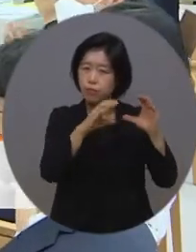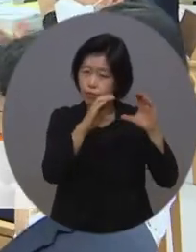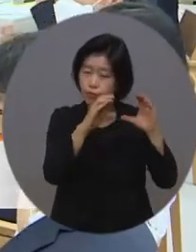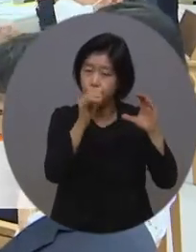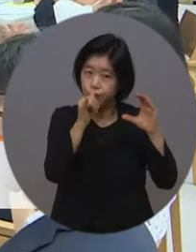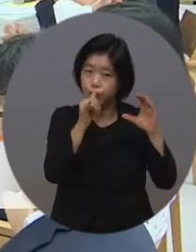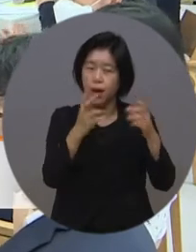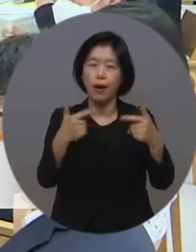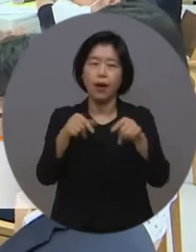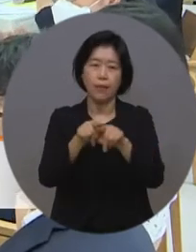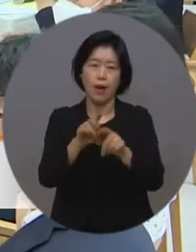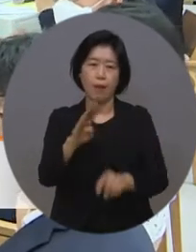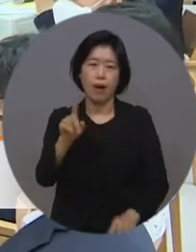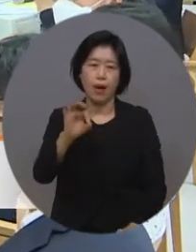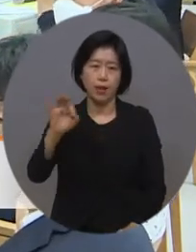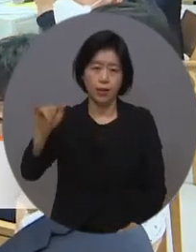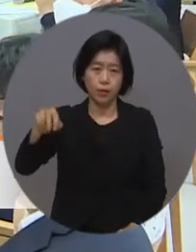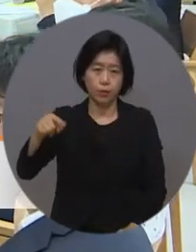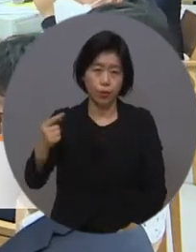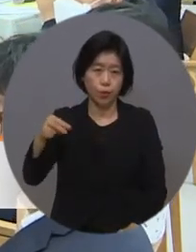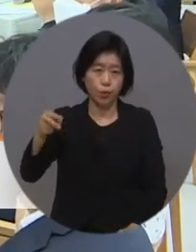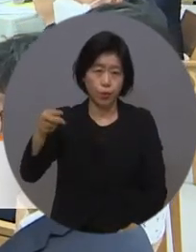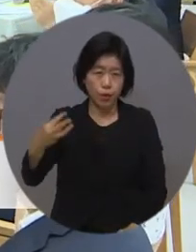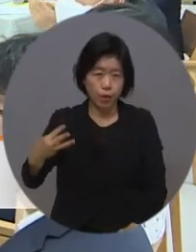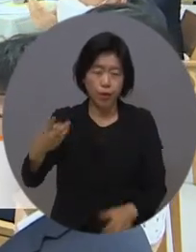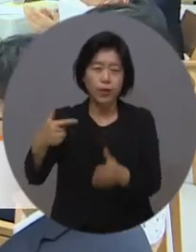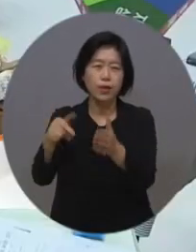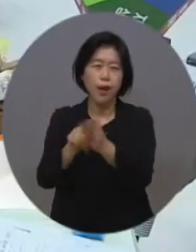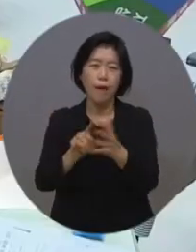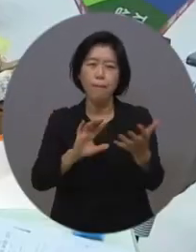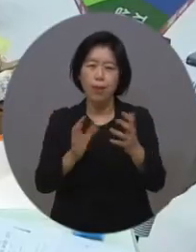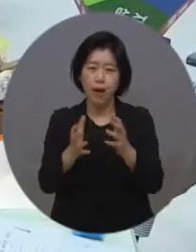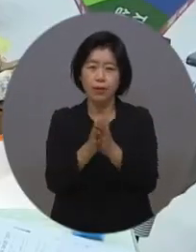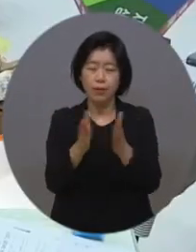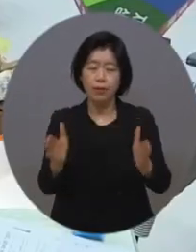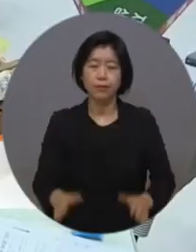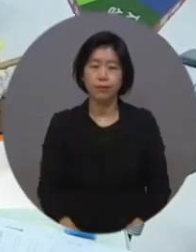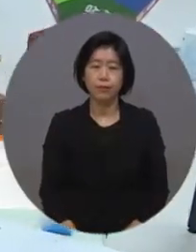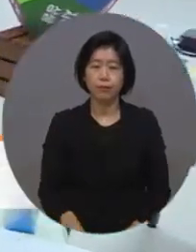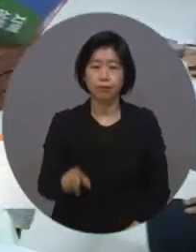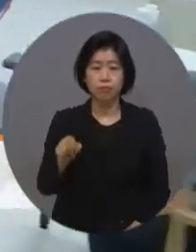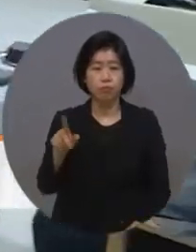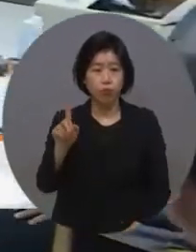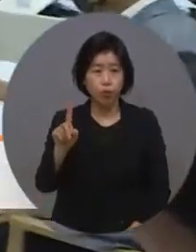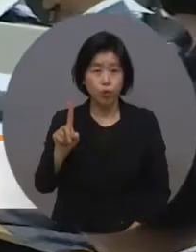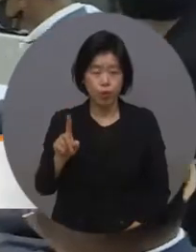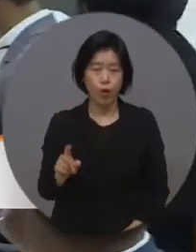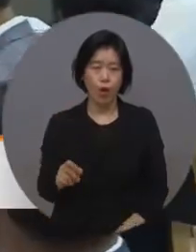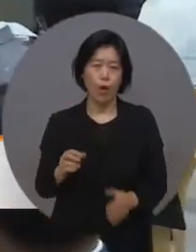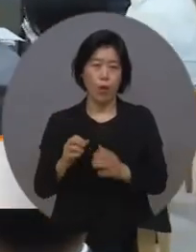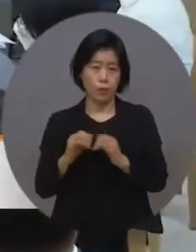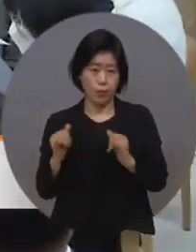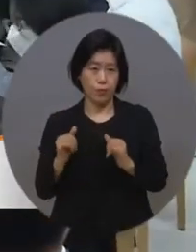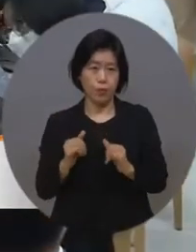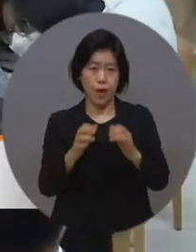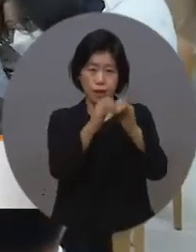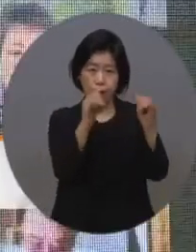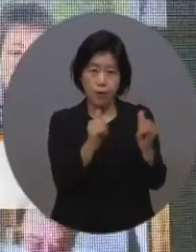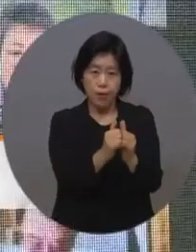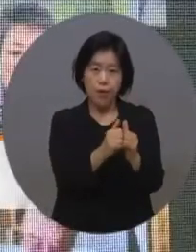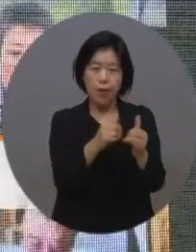실현을 위한 바이소셜 실천 간담회를 개최했습니다. 바이소셜은 소비자가 사회적 경제 제품을